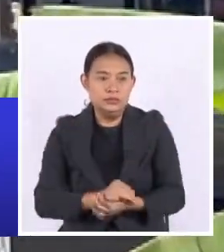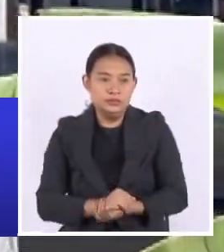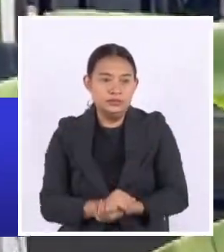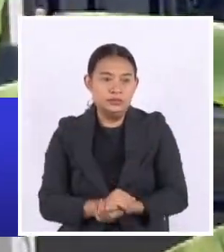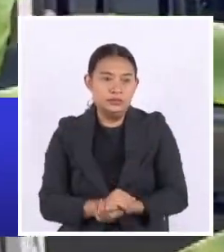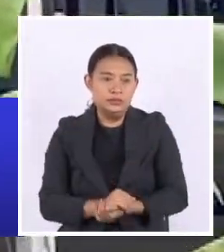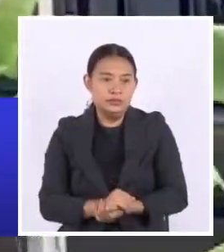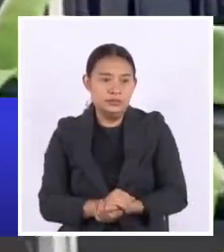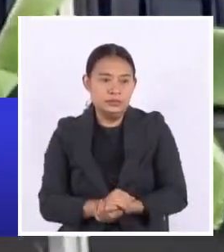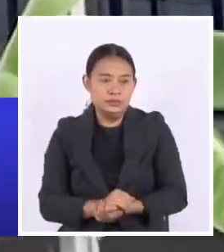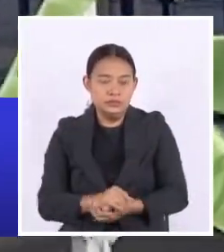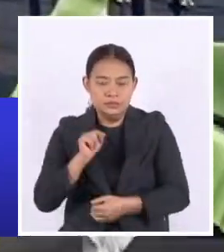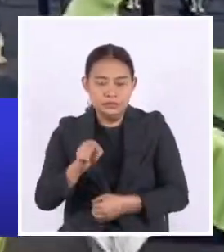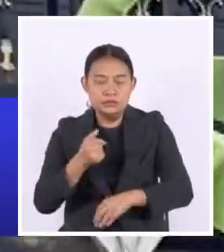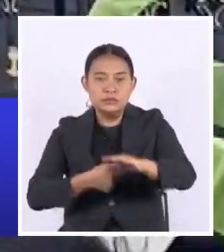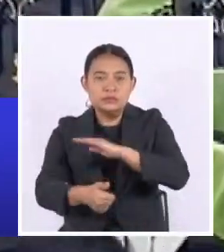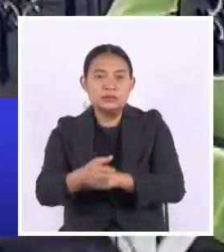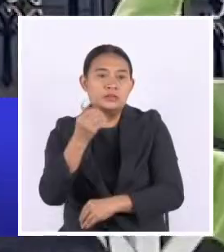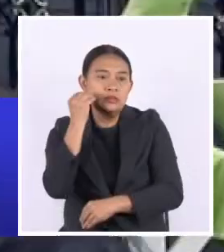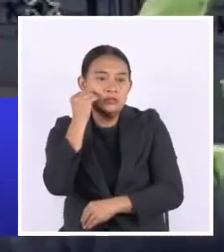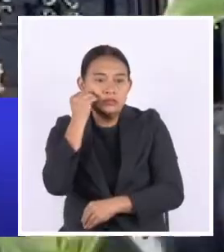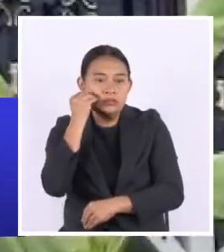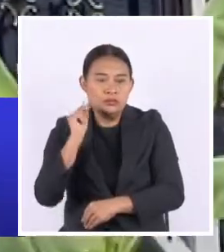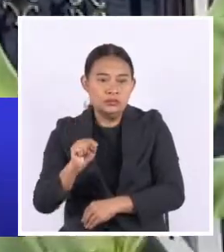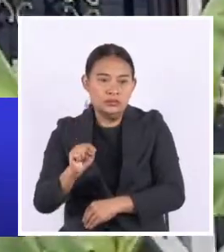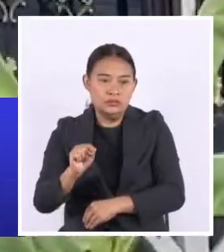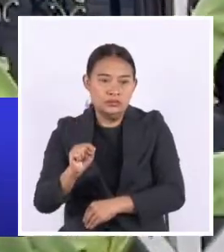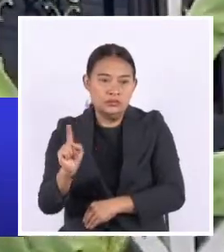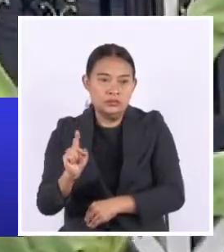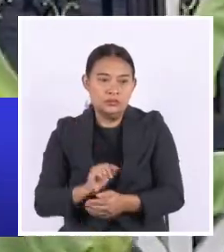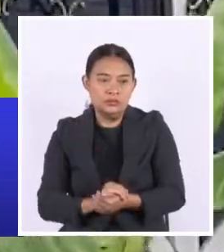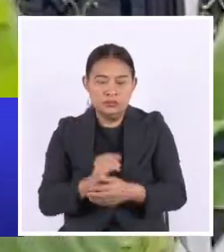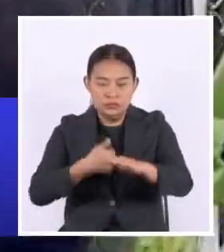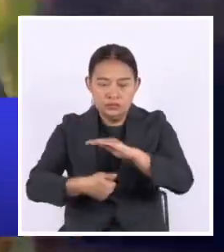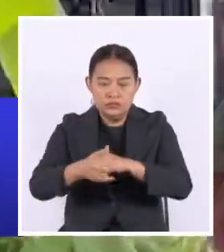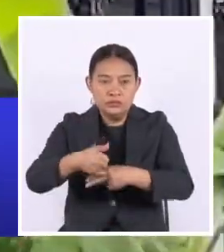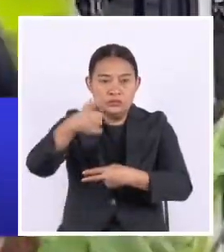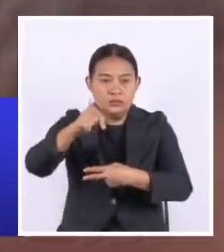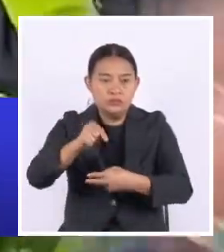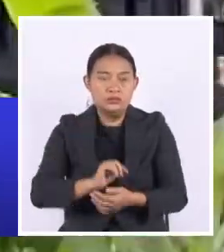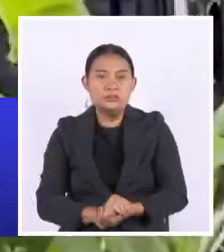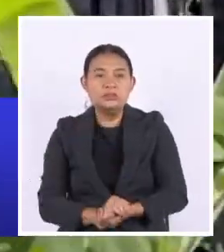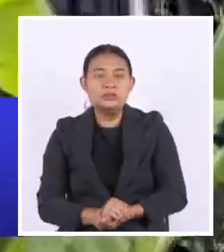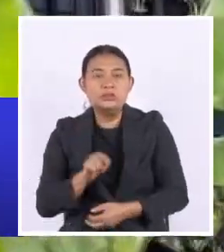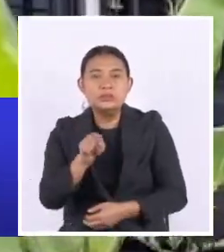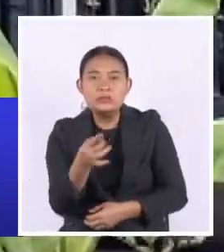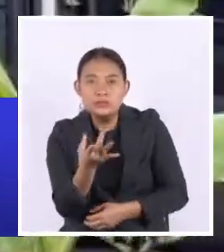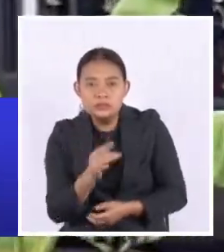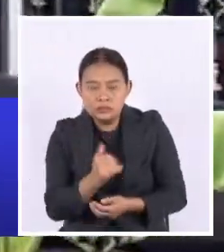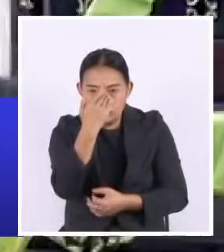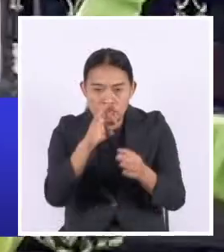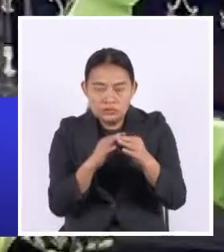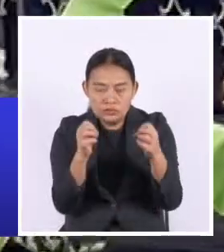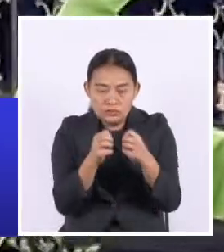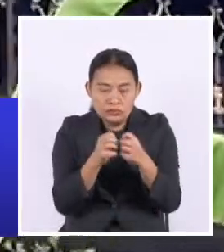ที่เจ้าหน้าที่จะต้องเข้าไปในบ้านเพื่อขึ้นไปด้านบนไปเกลี้ยกล่อมดูซิยูเป็นอะไรทำไมถึงวุ่นวายแบ